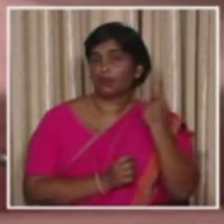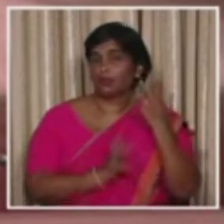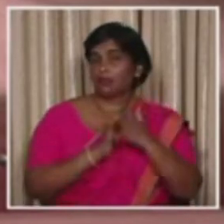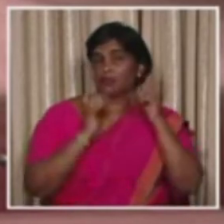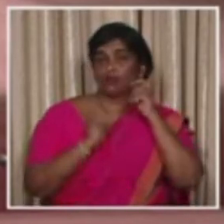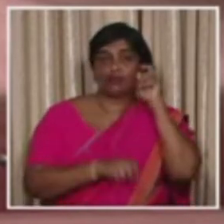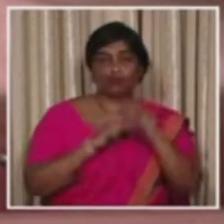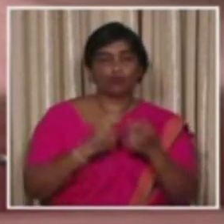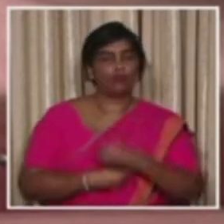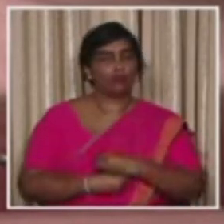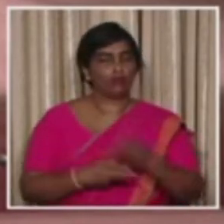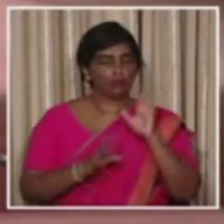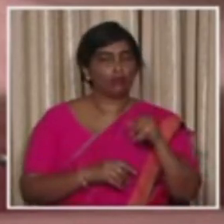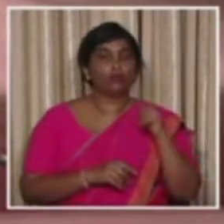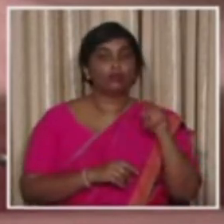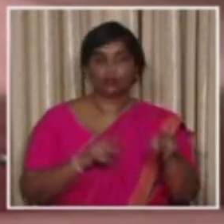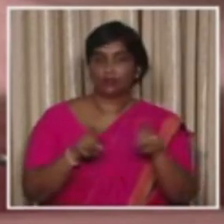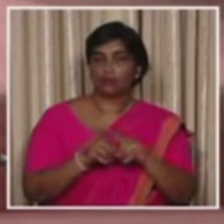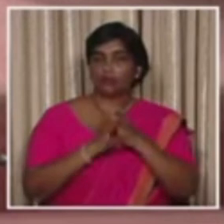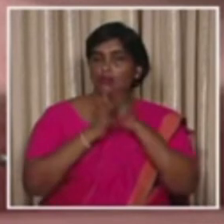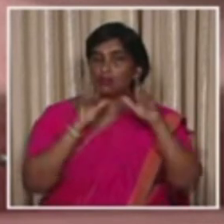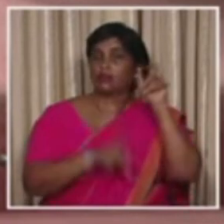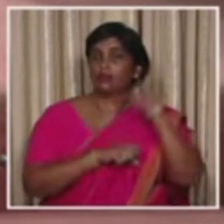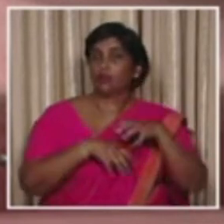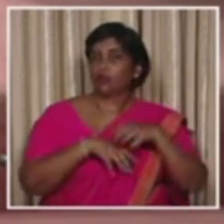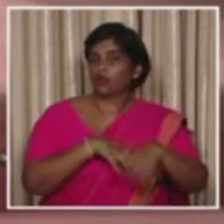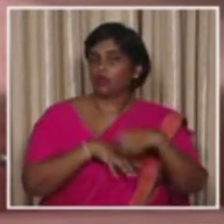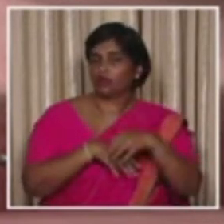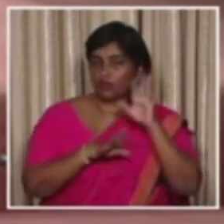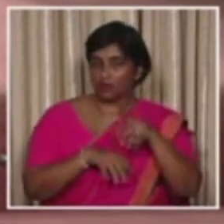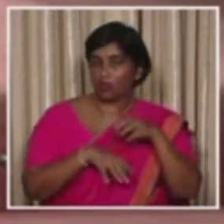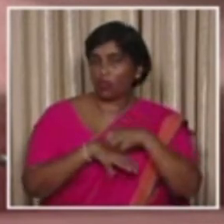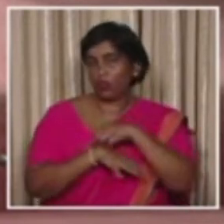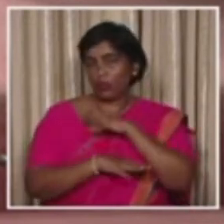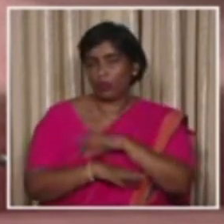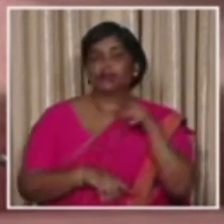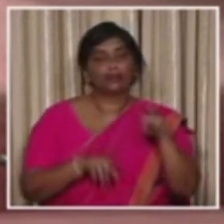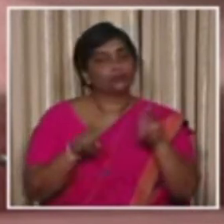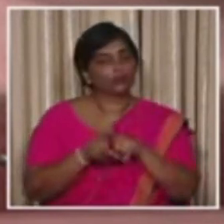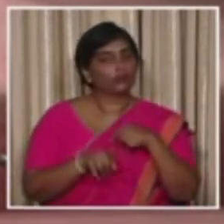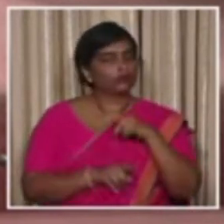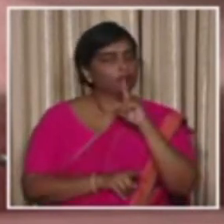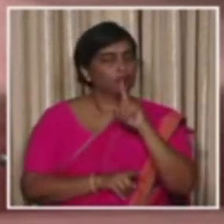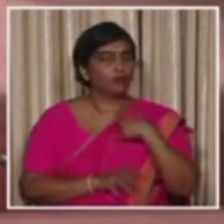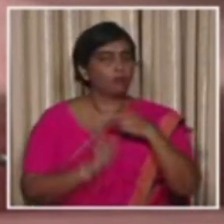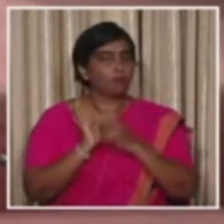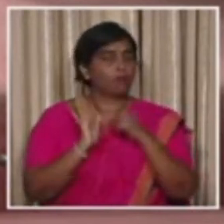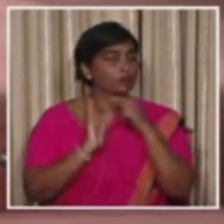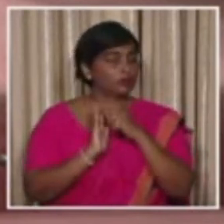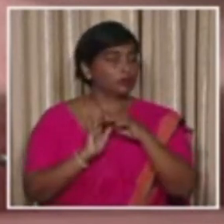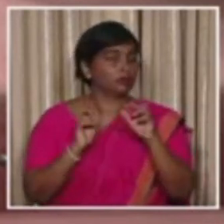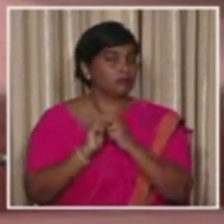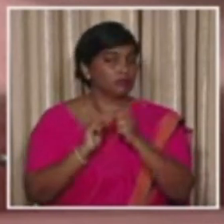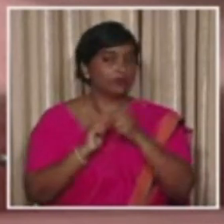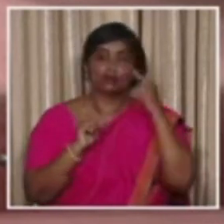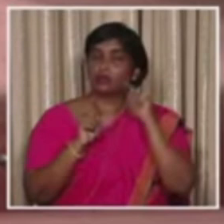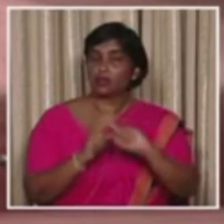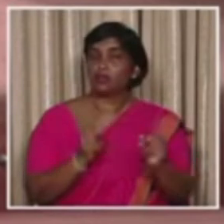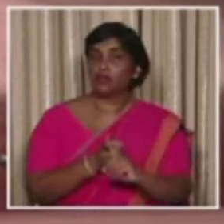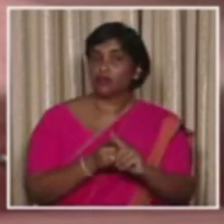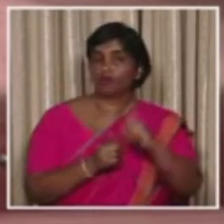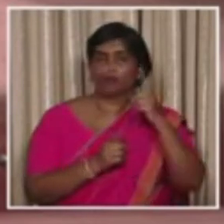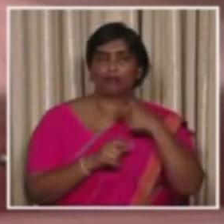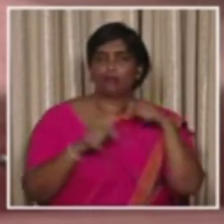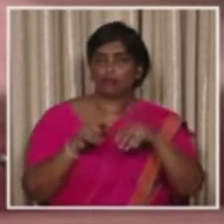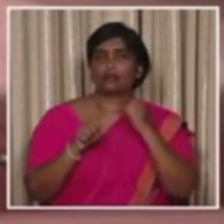அங்கவீனர்களாக்கப்பட்டார்கள். முள்ளிவாய்க்காலிலே நடந்த அதே, எந்தவித வேறுபாடுமின்றி அந்த யுத்தம் தான் இன்று அங்கே நடைபெற்றுக் கொண்டிருக்கின்றது. ஏறக்குறைய 3,000 பேருக்கு மேலே